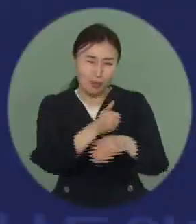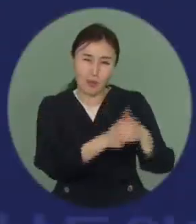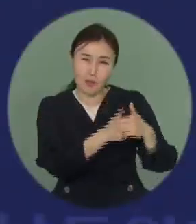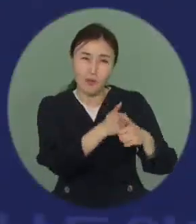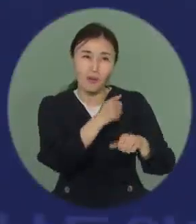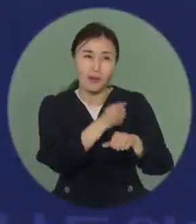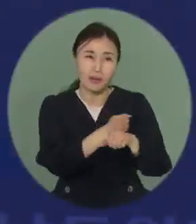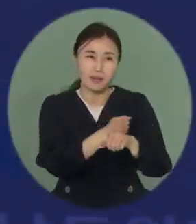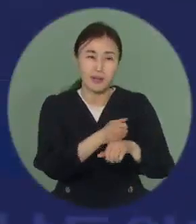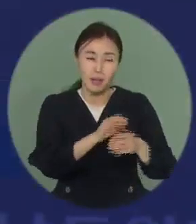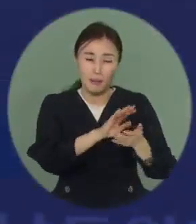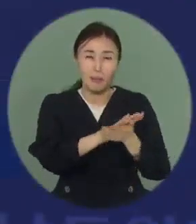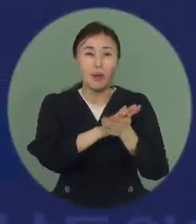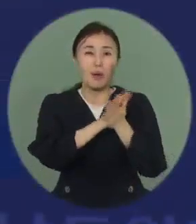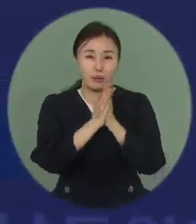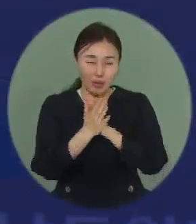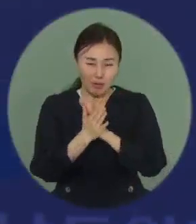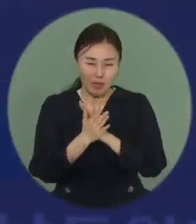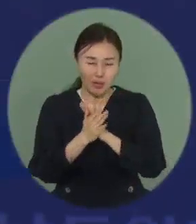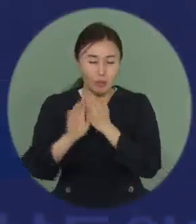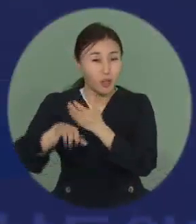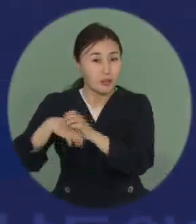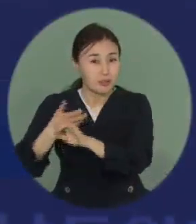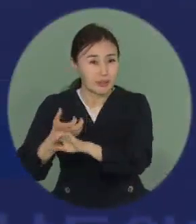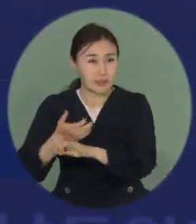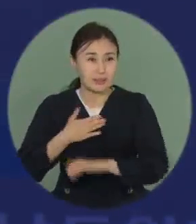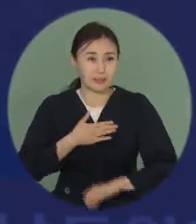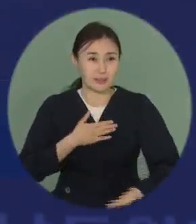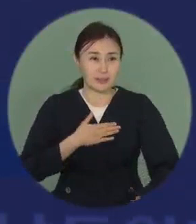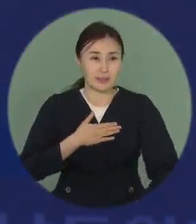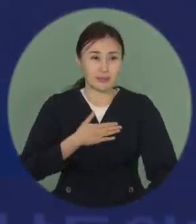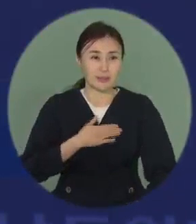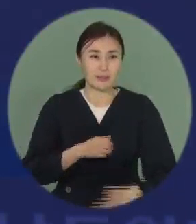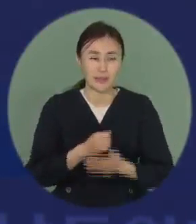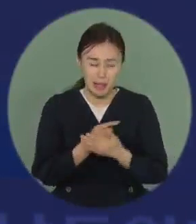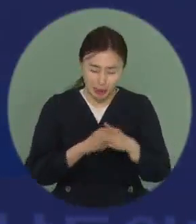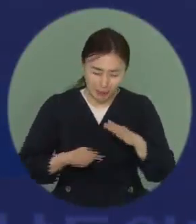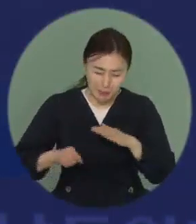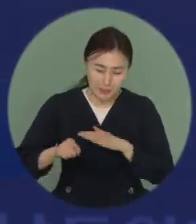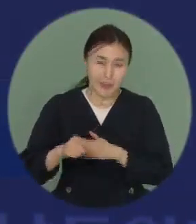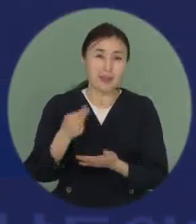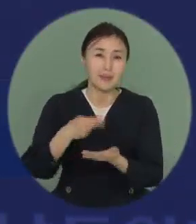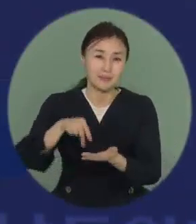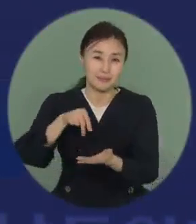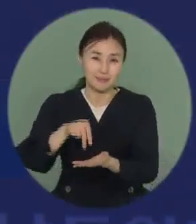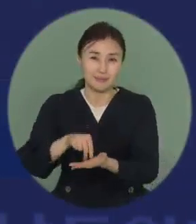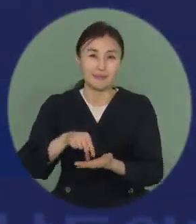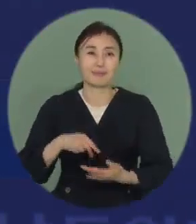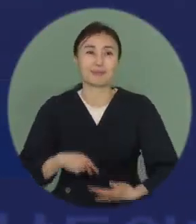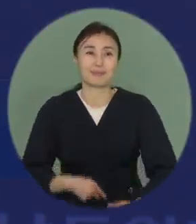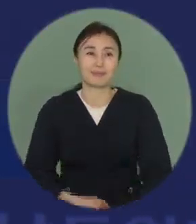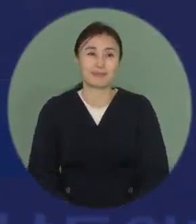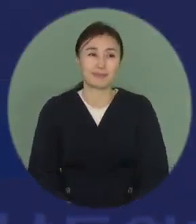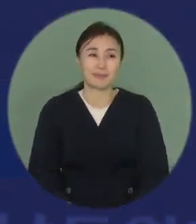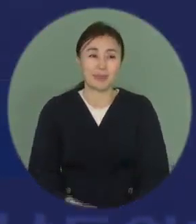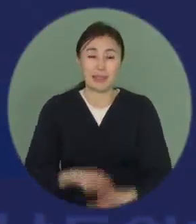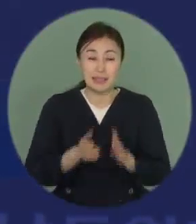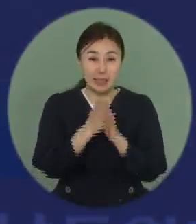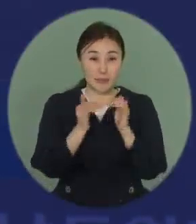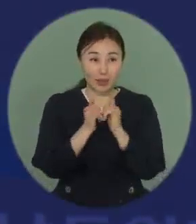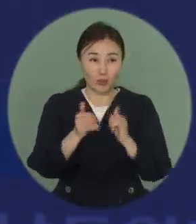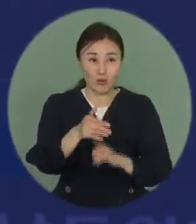결선투표를게 혁신 저 김성이 선봉장에 서겠습니다